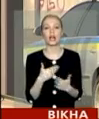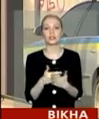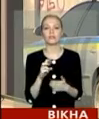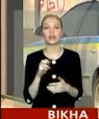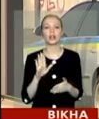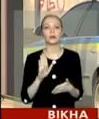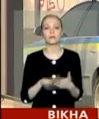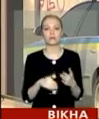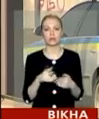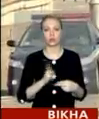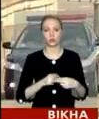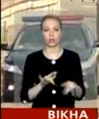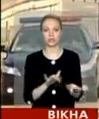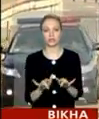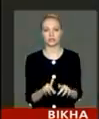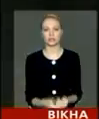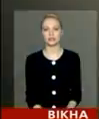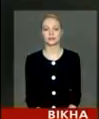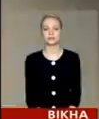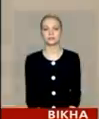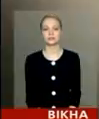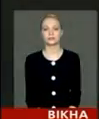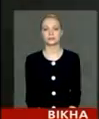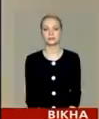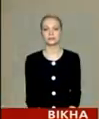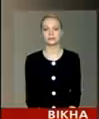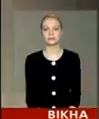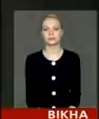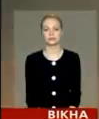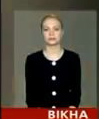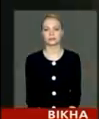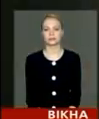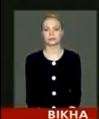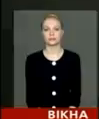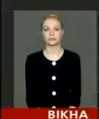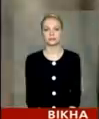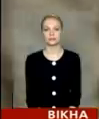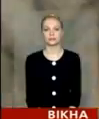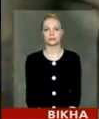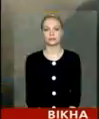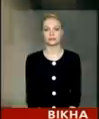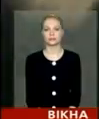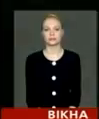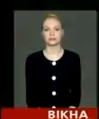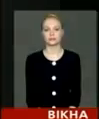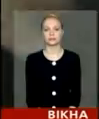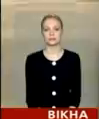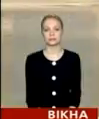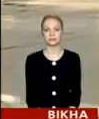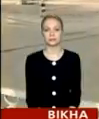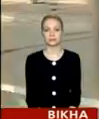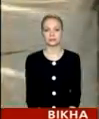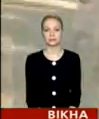але безконтактні дії. Що ви діли? Не можна.